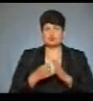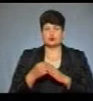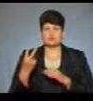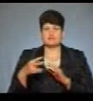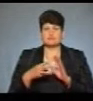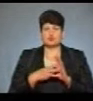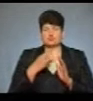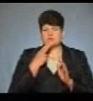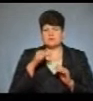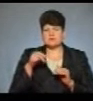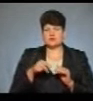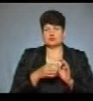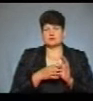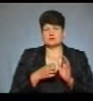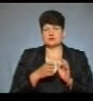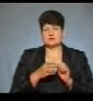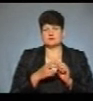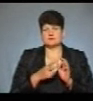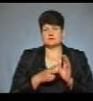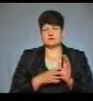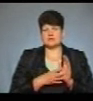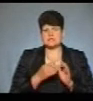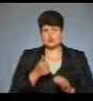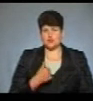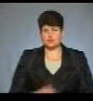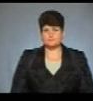28 червня 1919 року.